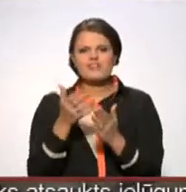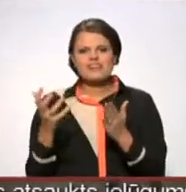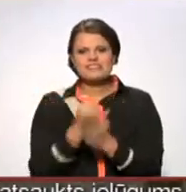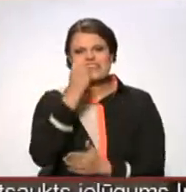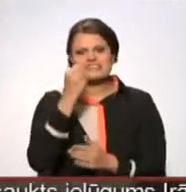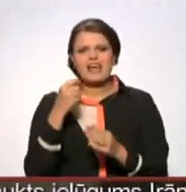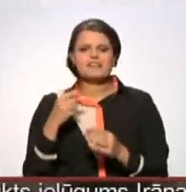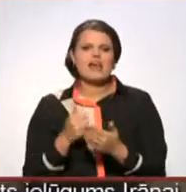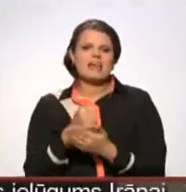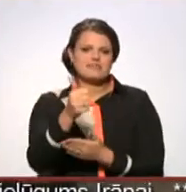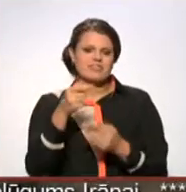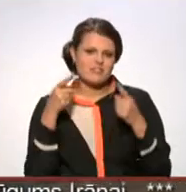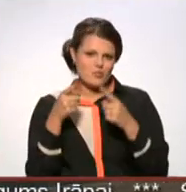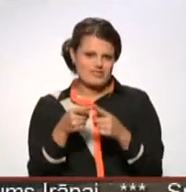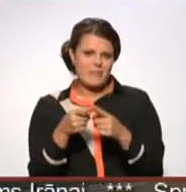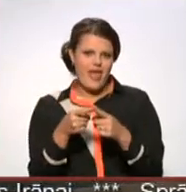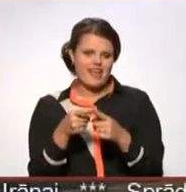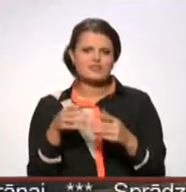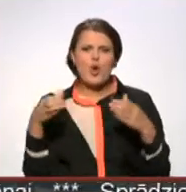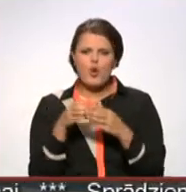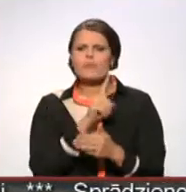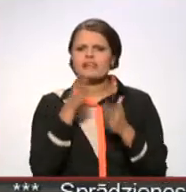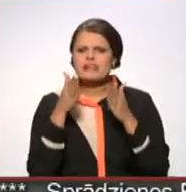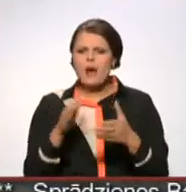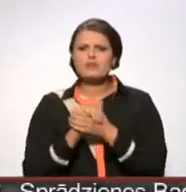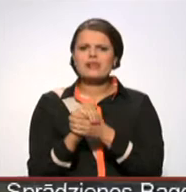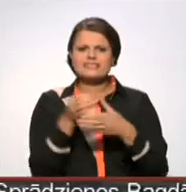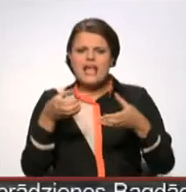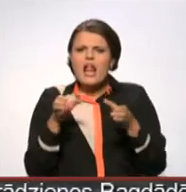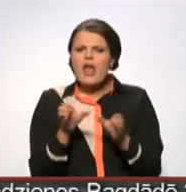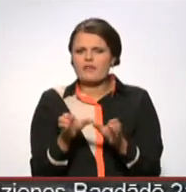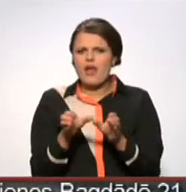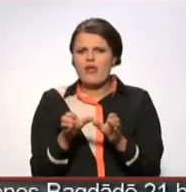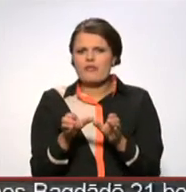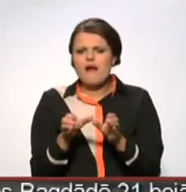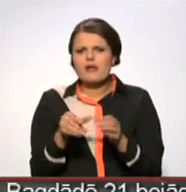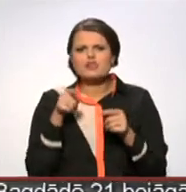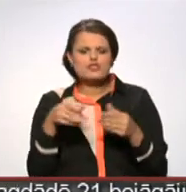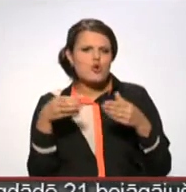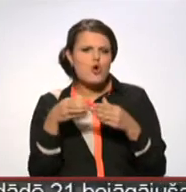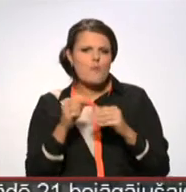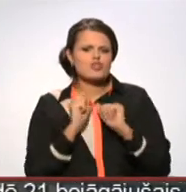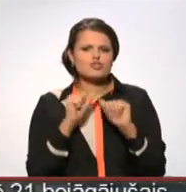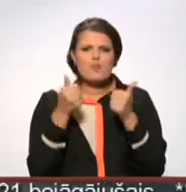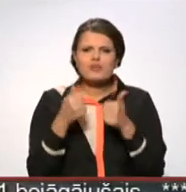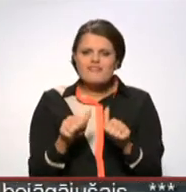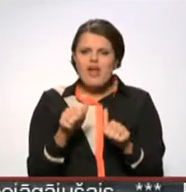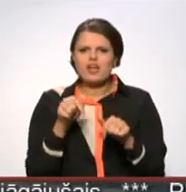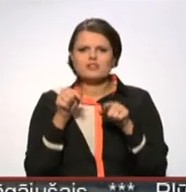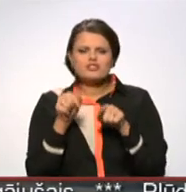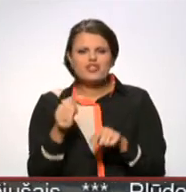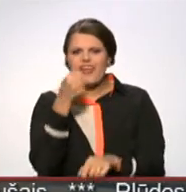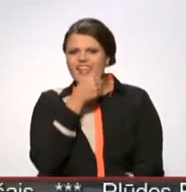sasniegt izvirzītos mērķus. Komanda ir jābūt saliedēta. Šis ir komandas sporta veids, un